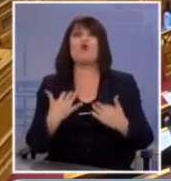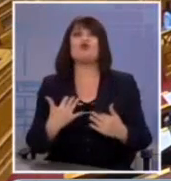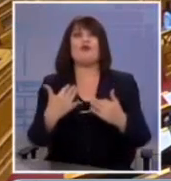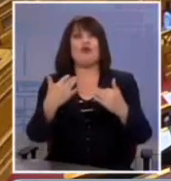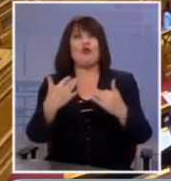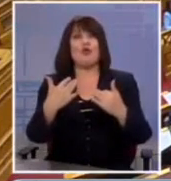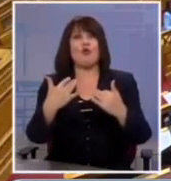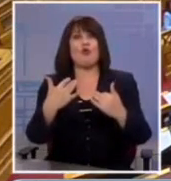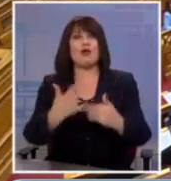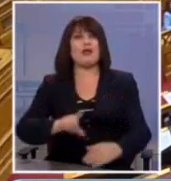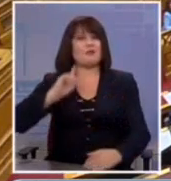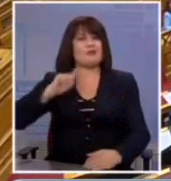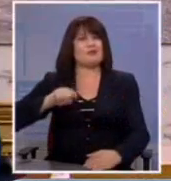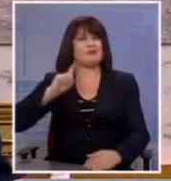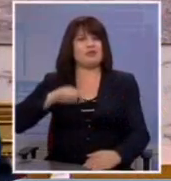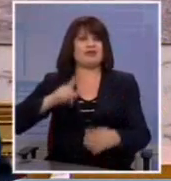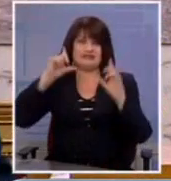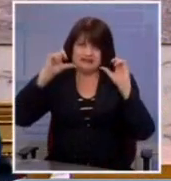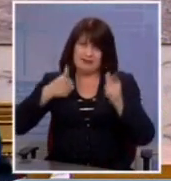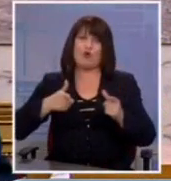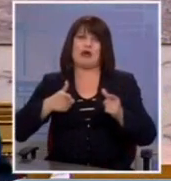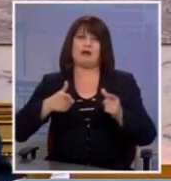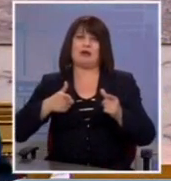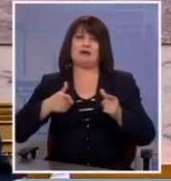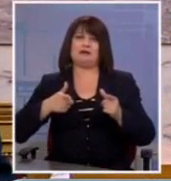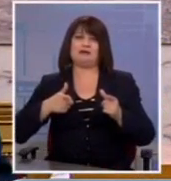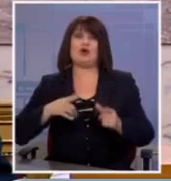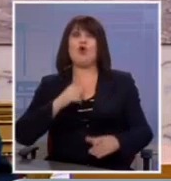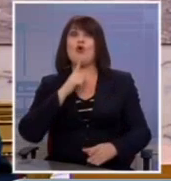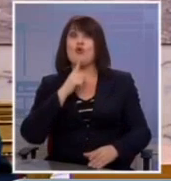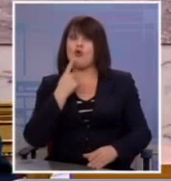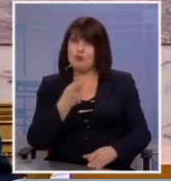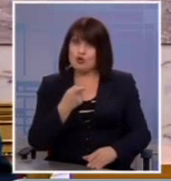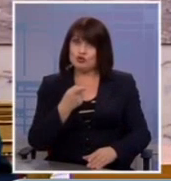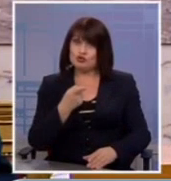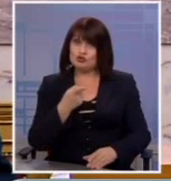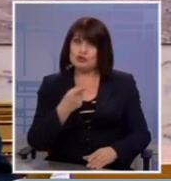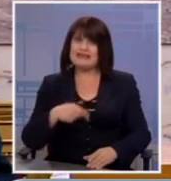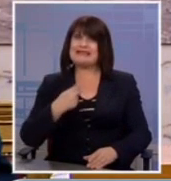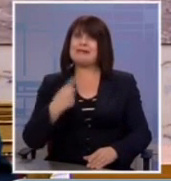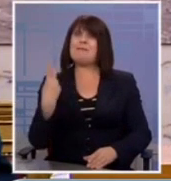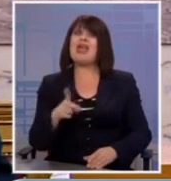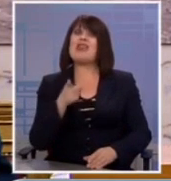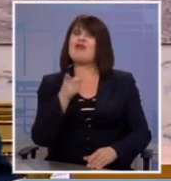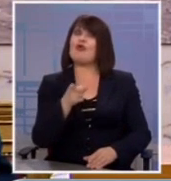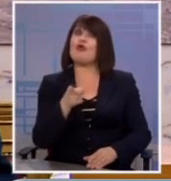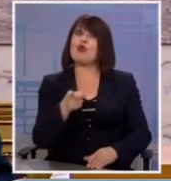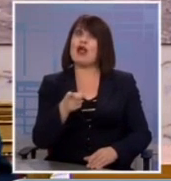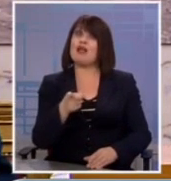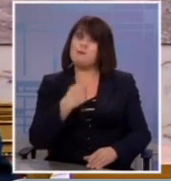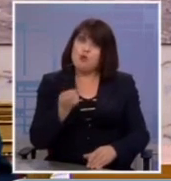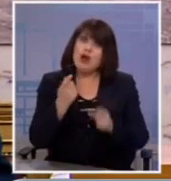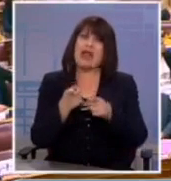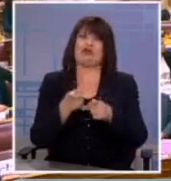κοινοβούλια είναι παραβιάσεις της δημοκρατίας, όπως είναι και αυτή η συμπεριφορά στην οποία